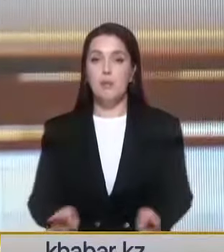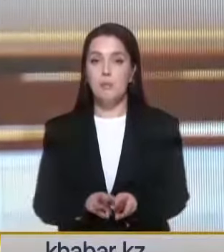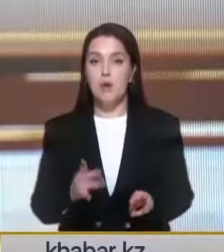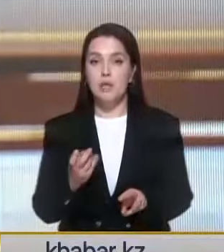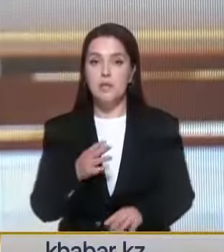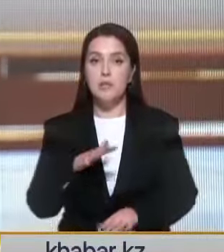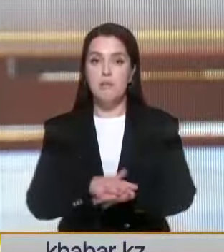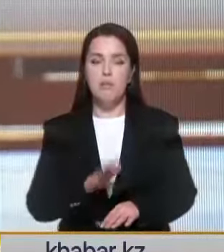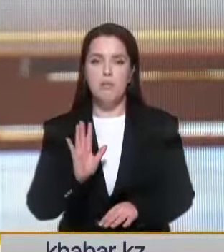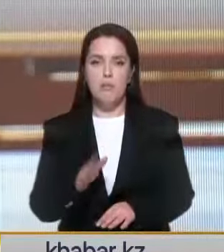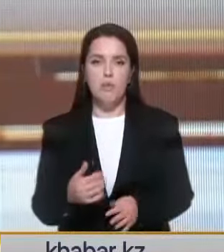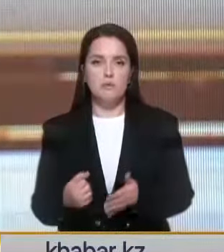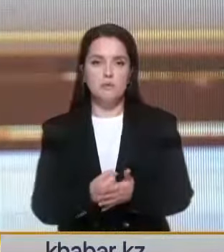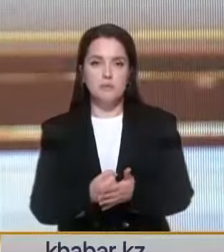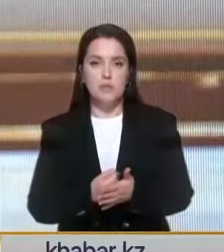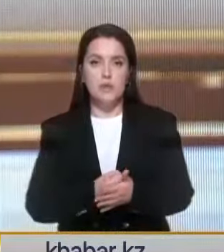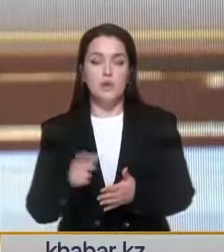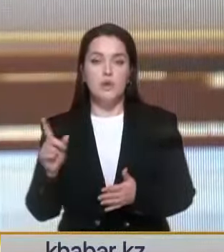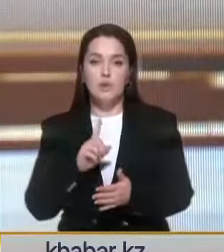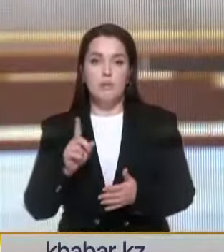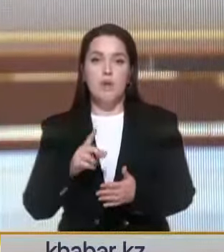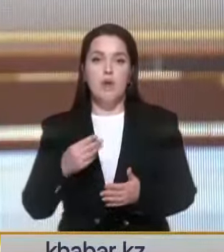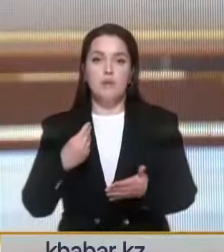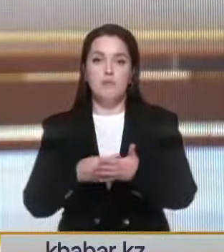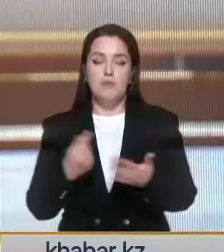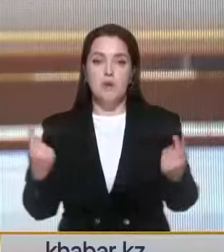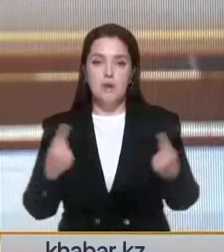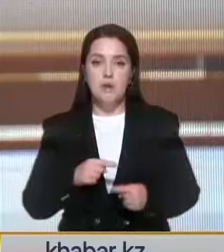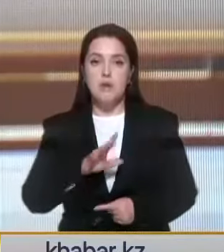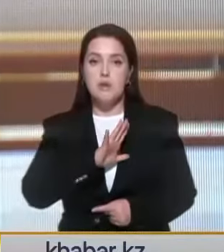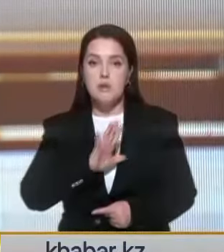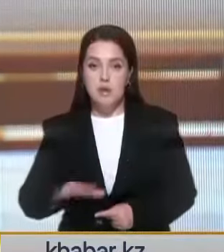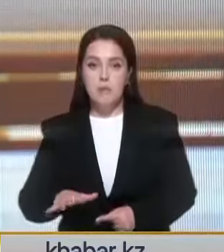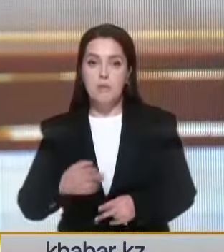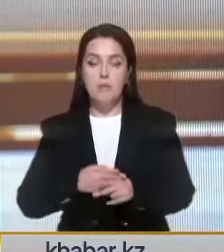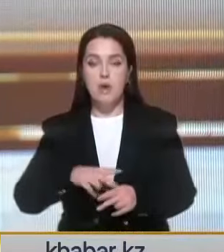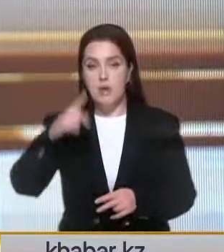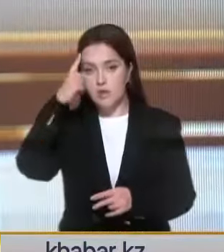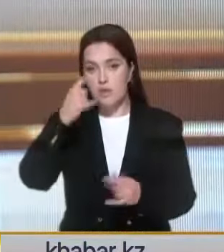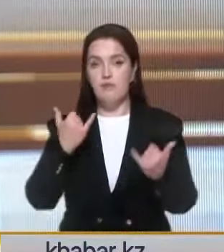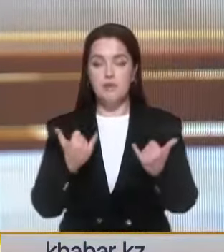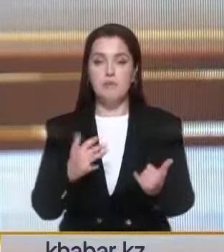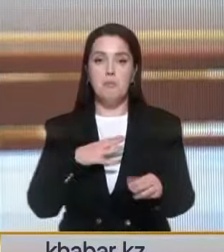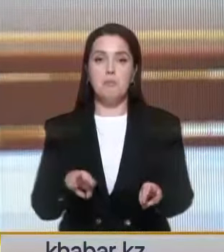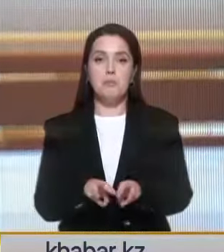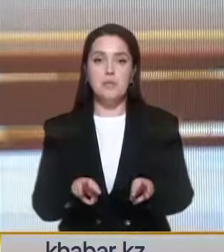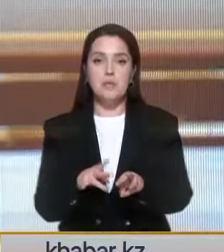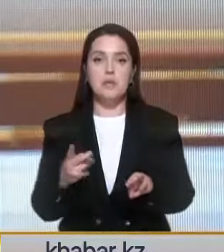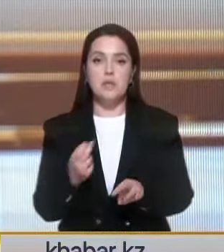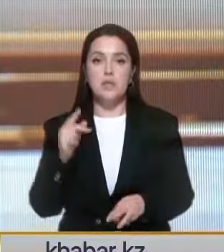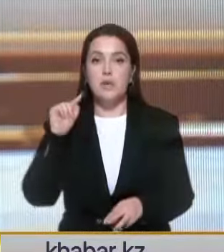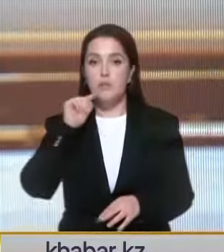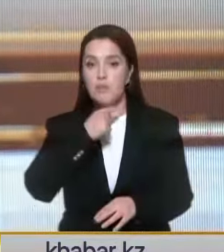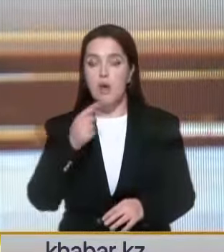Правительство и Нацбанк примут все меры по обеспечению стабильности на валютном рынке в связи с ослаблением тенге. Об этом заявил сегодня